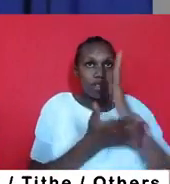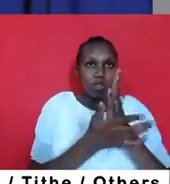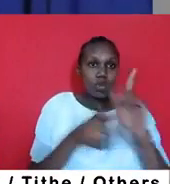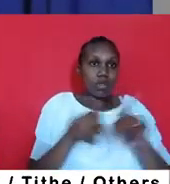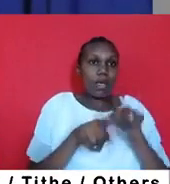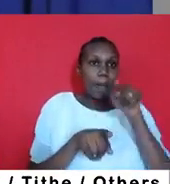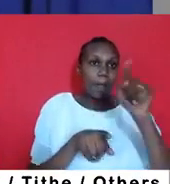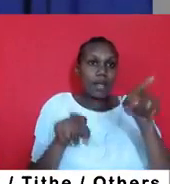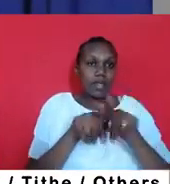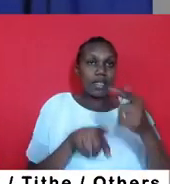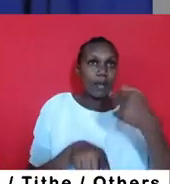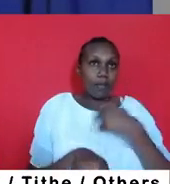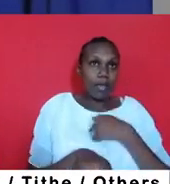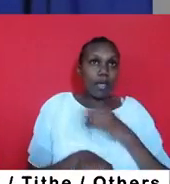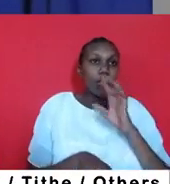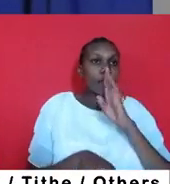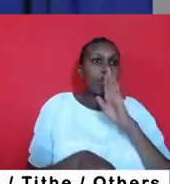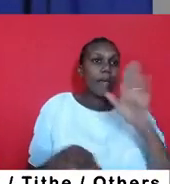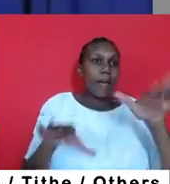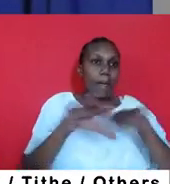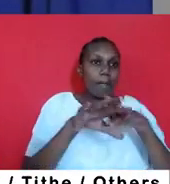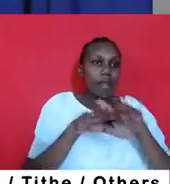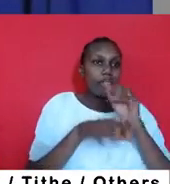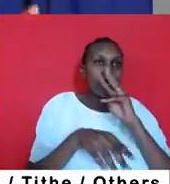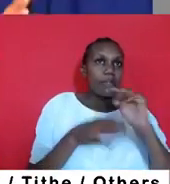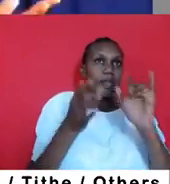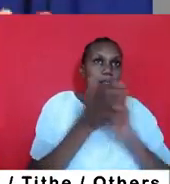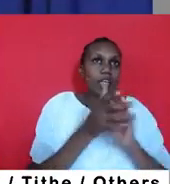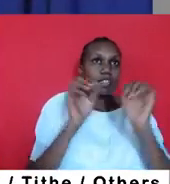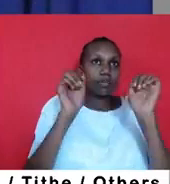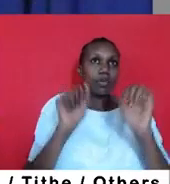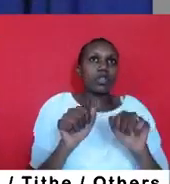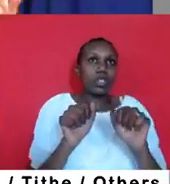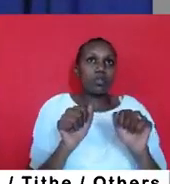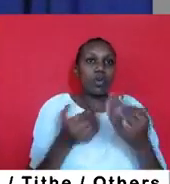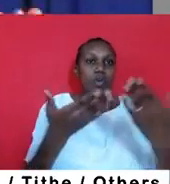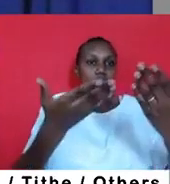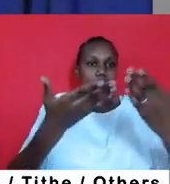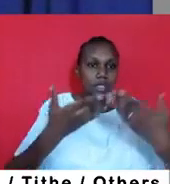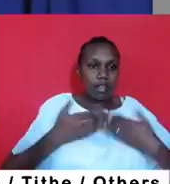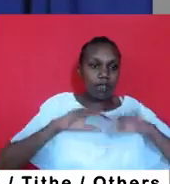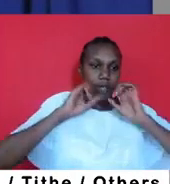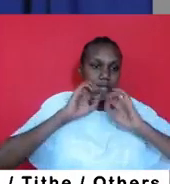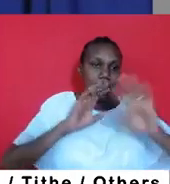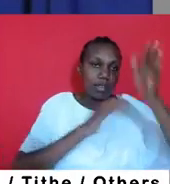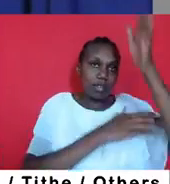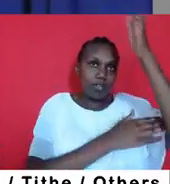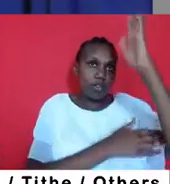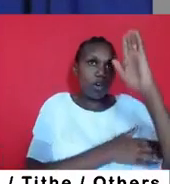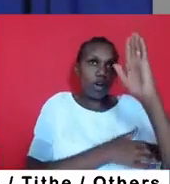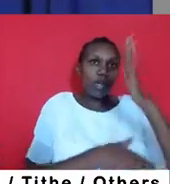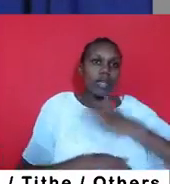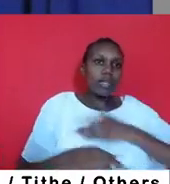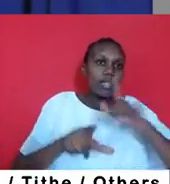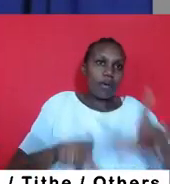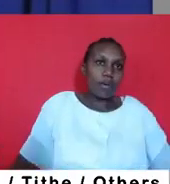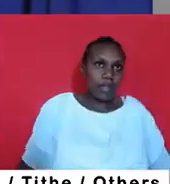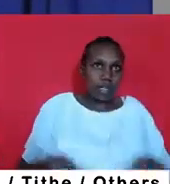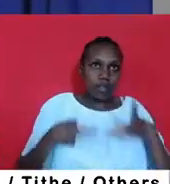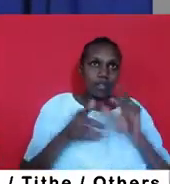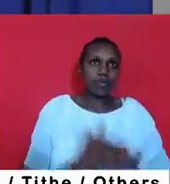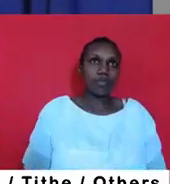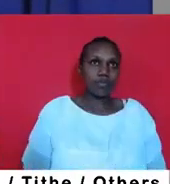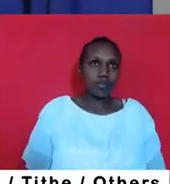na wewe tuwe mmoja wao, ndio tuweze kupokea baraka za Mungu maishani